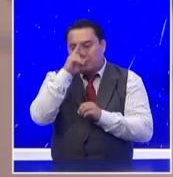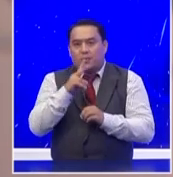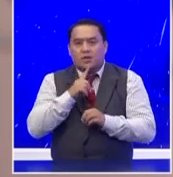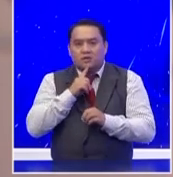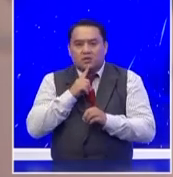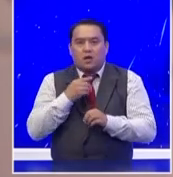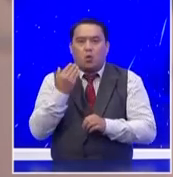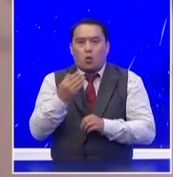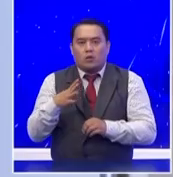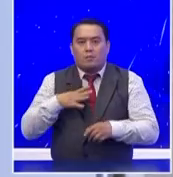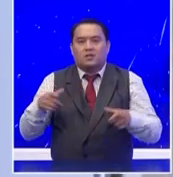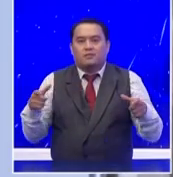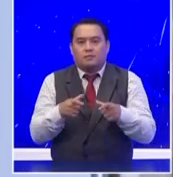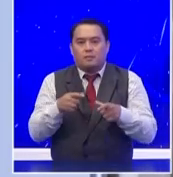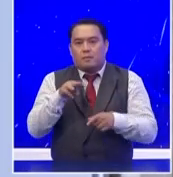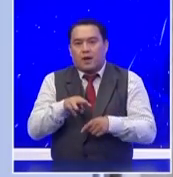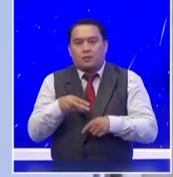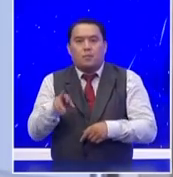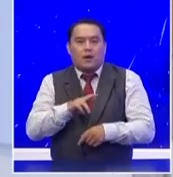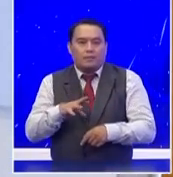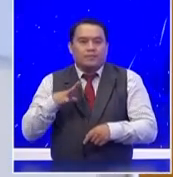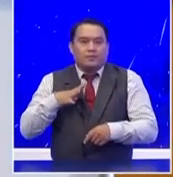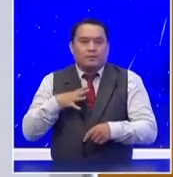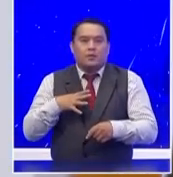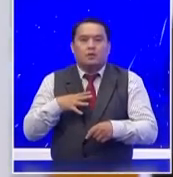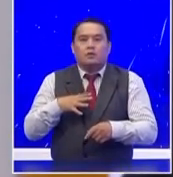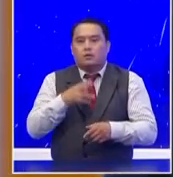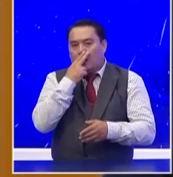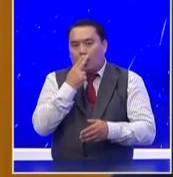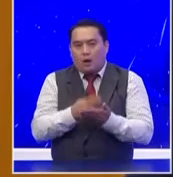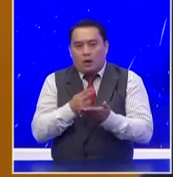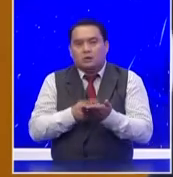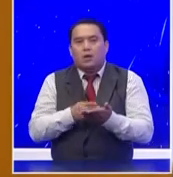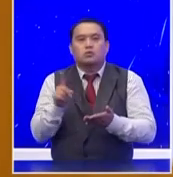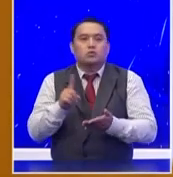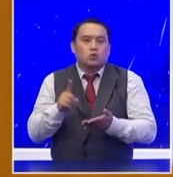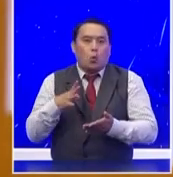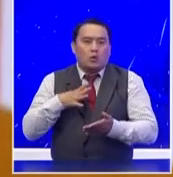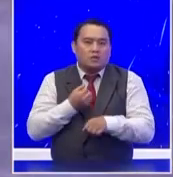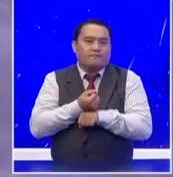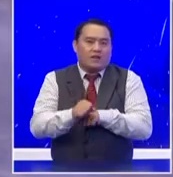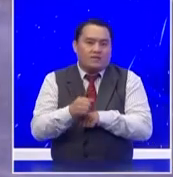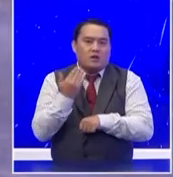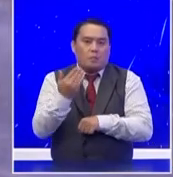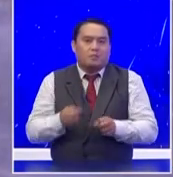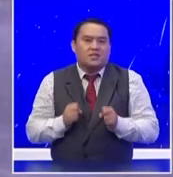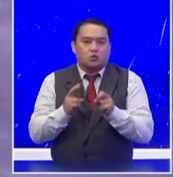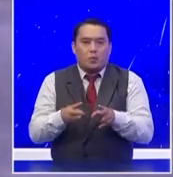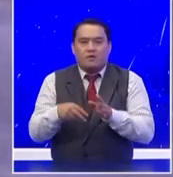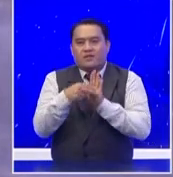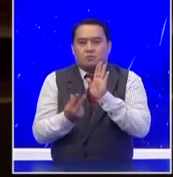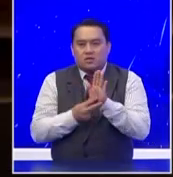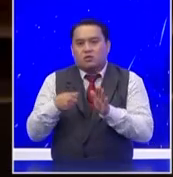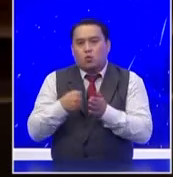Из-за пандемии он был прерван с марта по май. Судьи сочли доказанным, что мужчины, которым на момент совершения преступления было